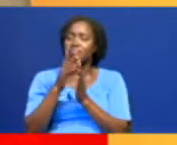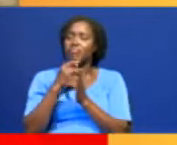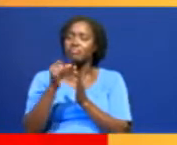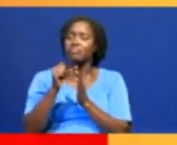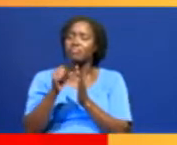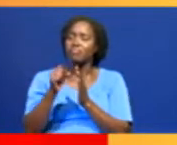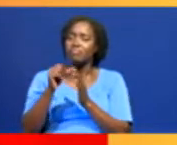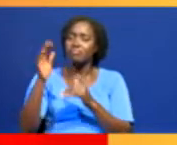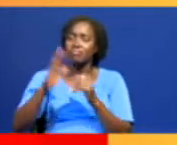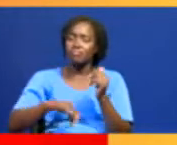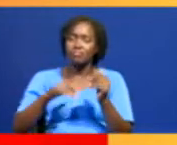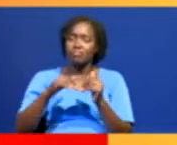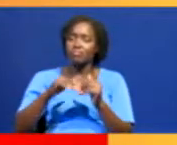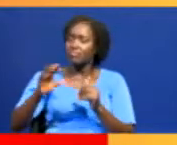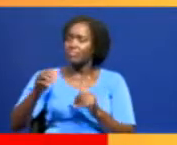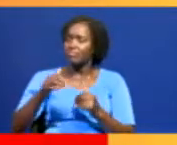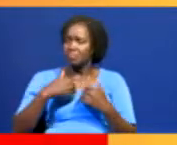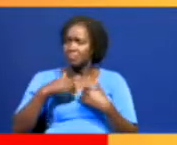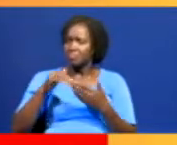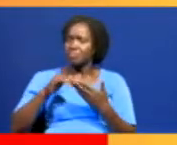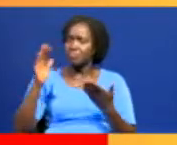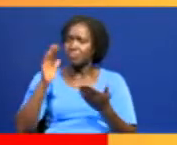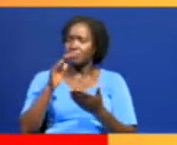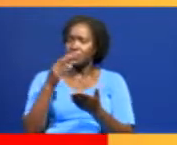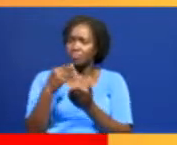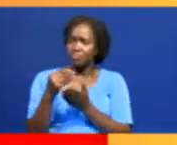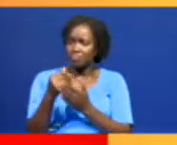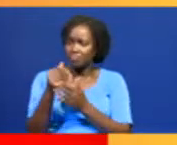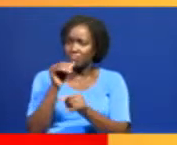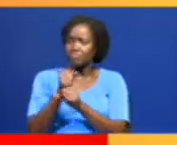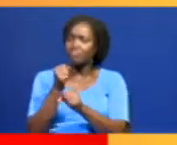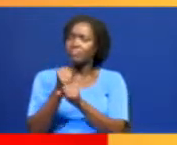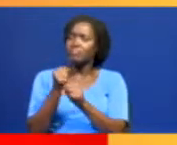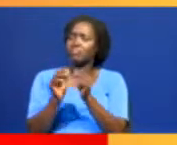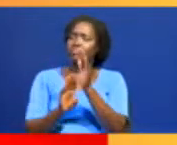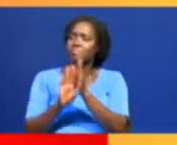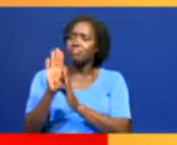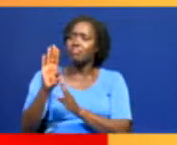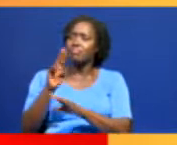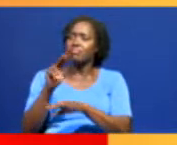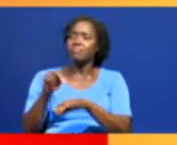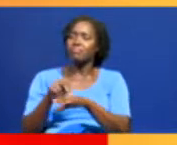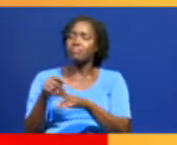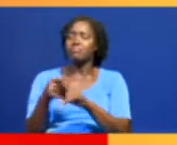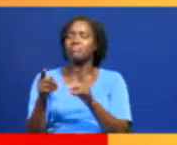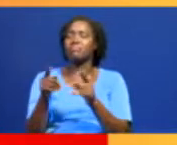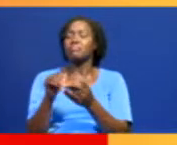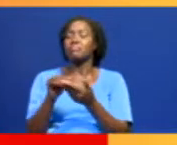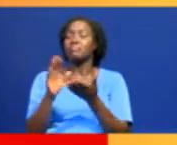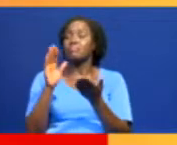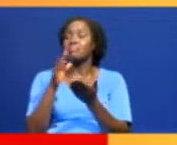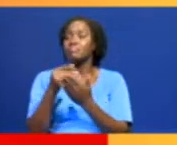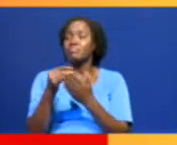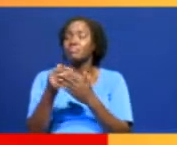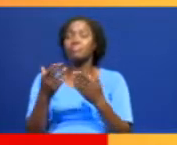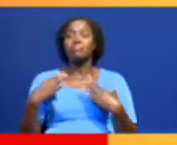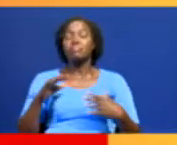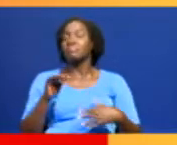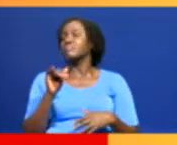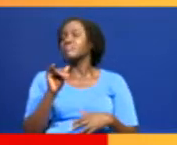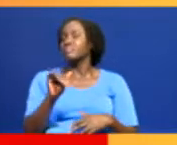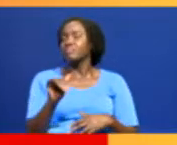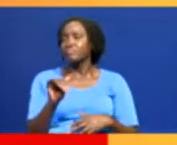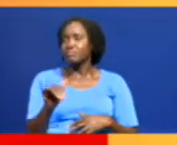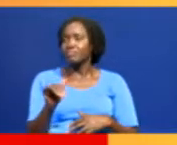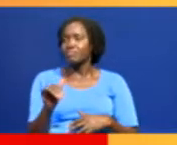county kuweka pesa nyingi katika kazi ya kuendelesha nchi, imeweka pesa mingi katika watu ambao sasa wanaonekana